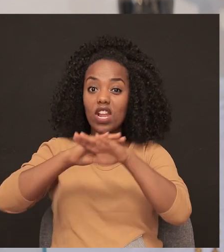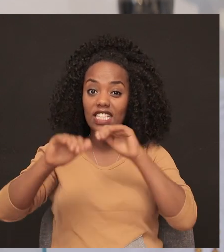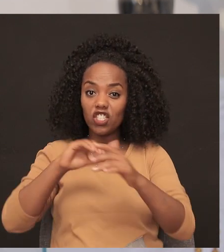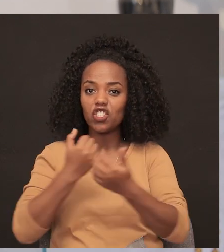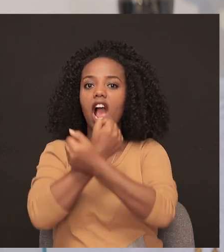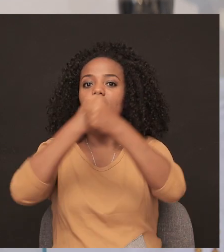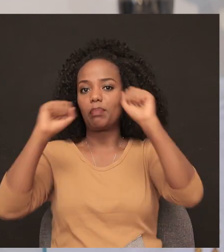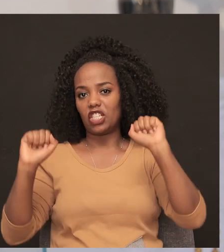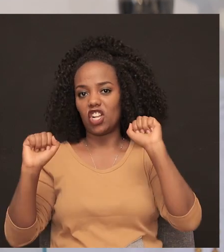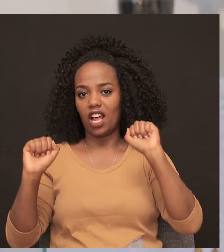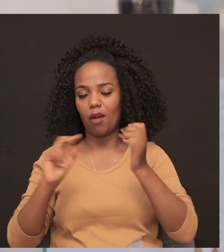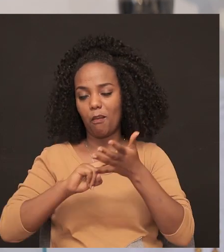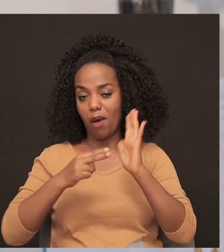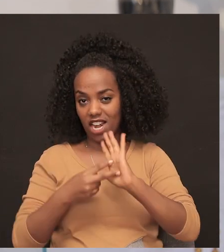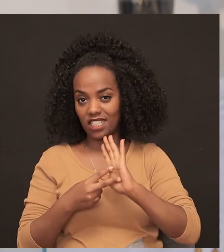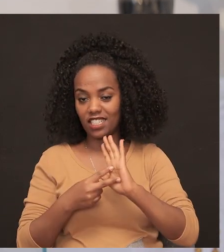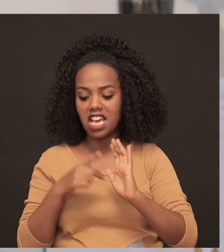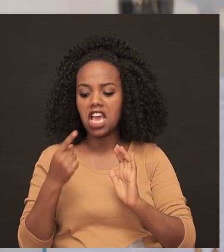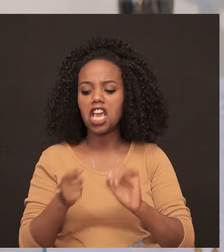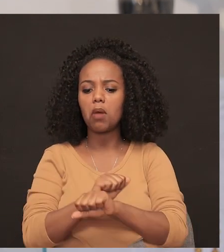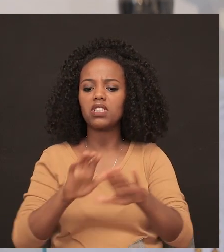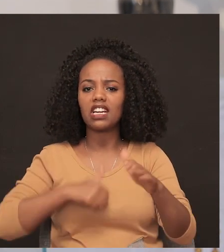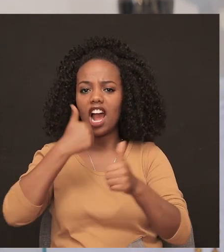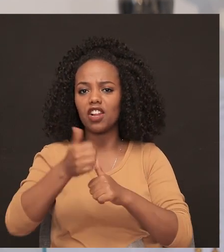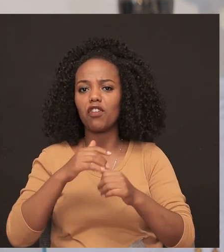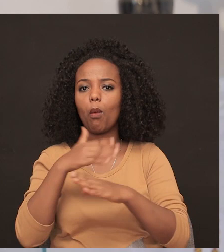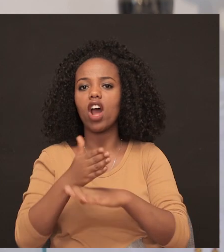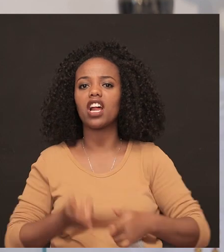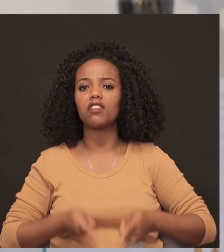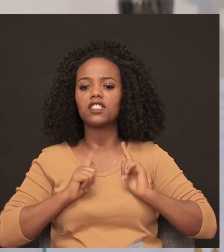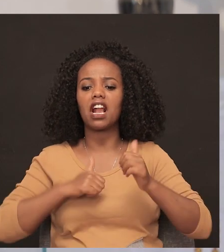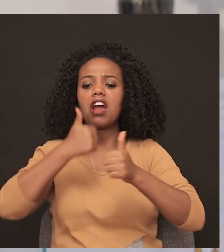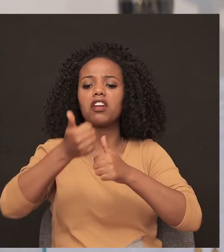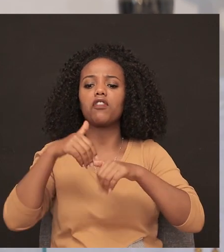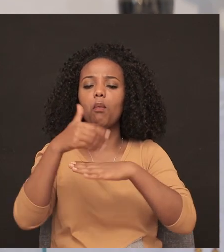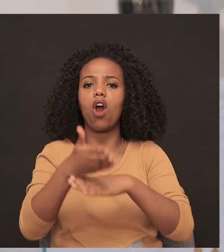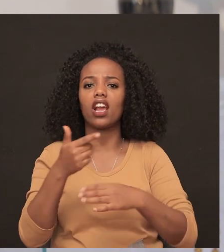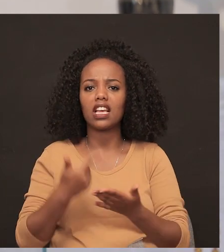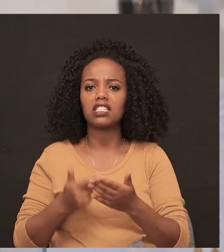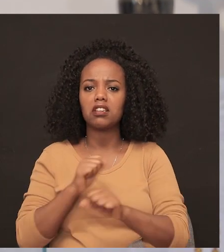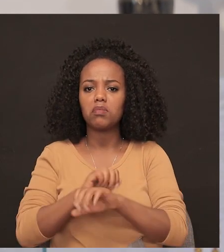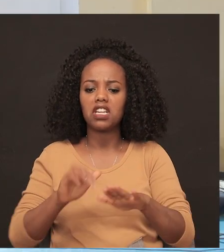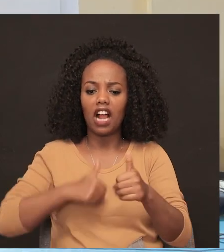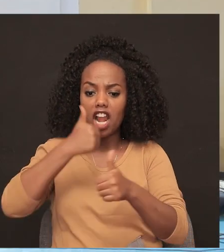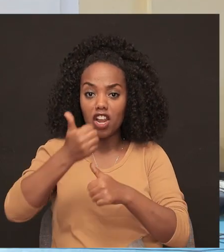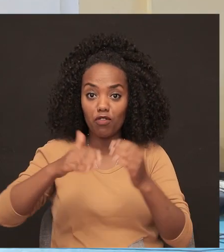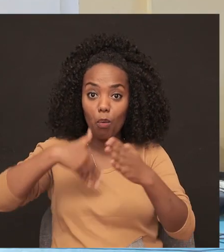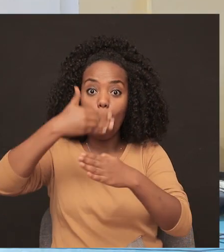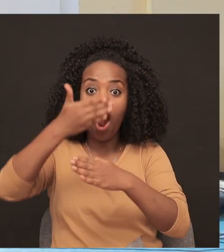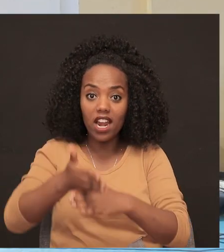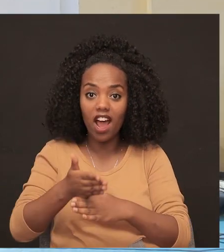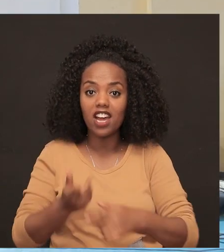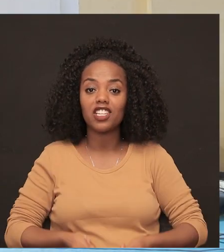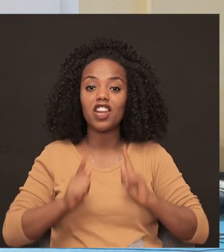ይቤዣታል ማለት ይሄ ምድር ካለፈ በኋላ ነፍሴ ካለፈች በኋላ ይሄን ምድር ትቼ ካለፍኩ በኋላ እንኳን ነፍሴን